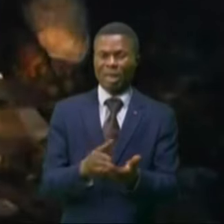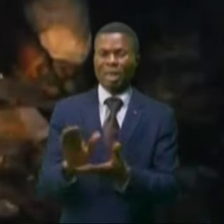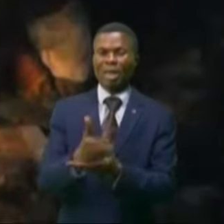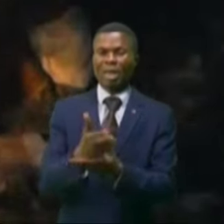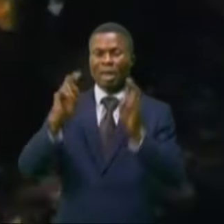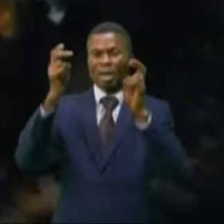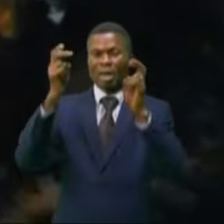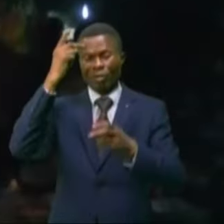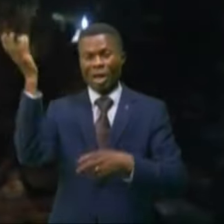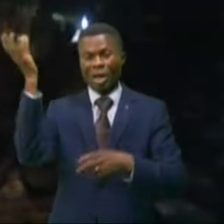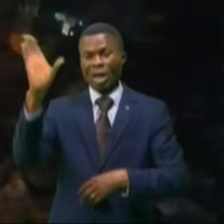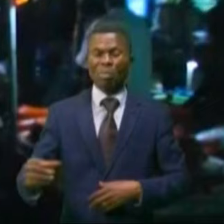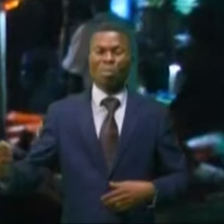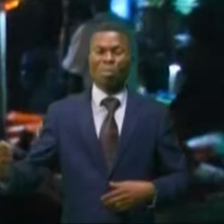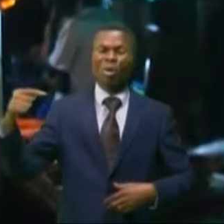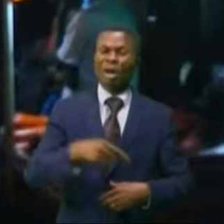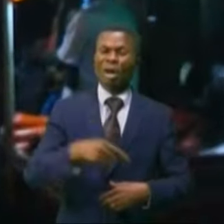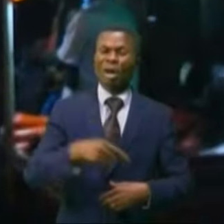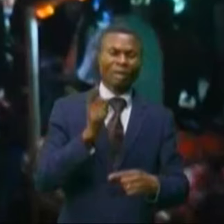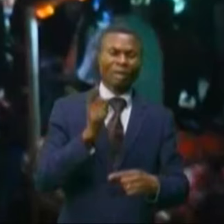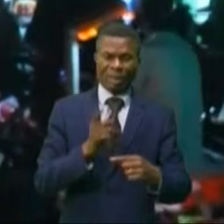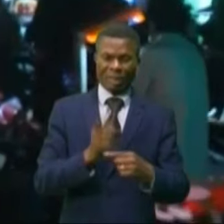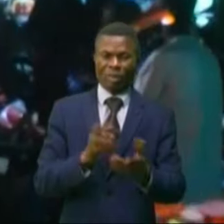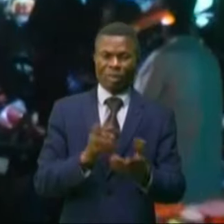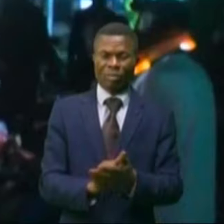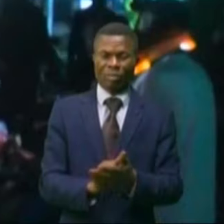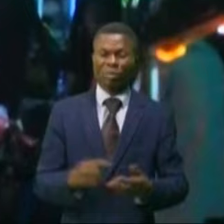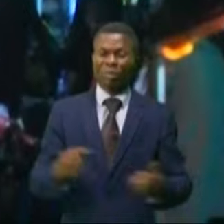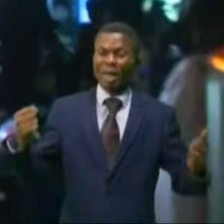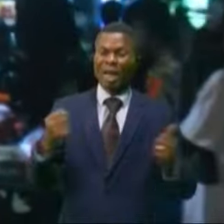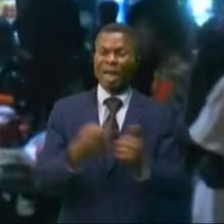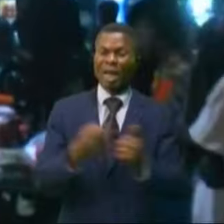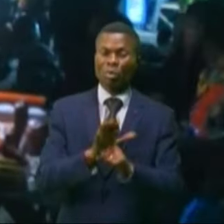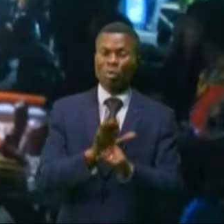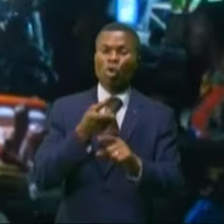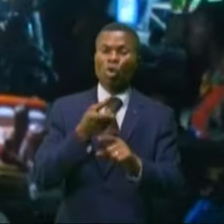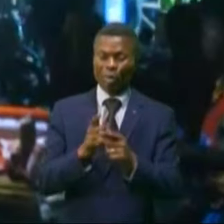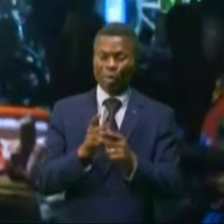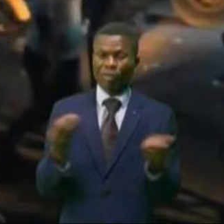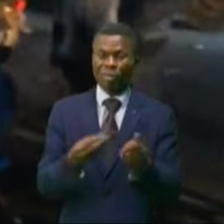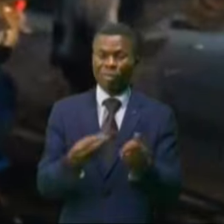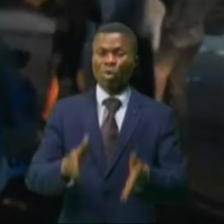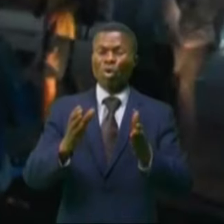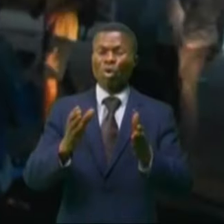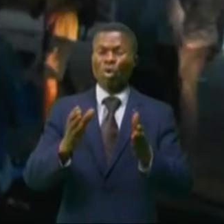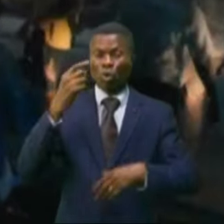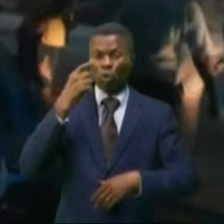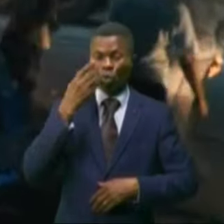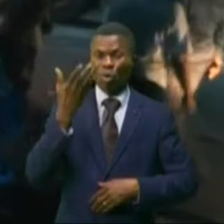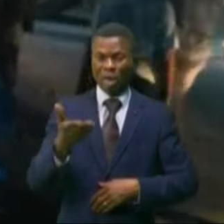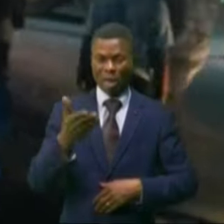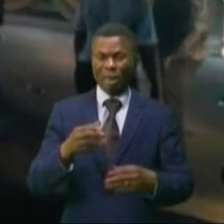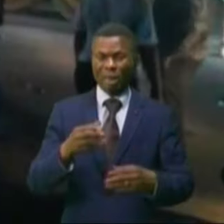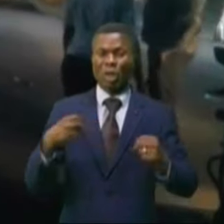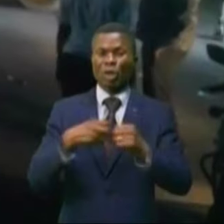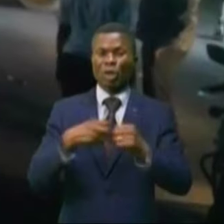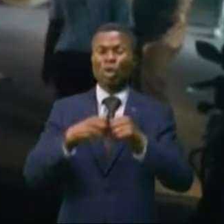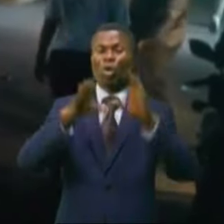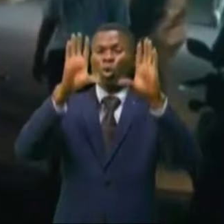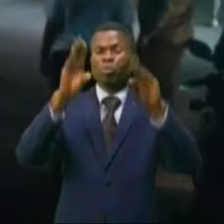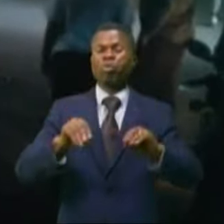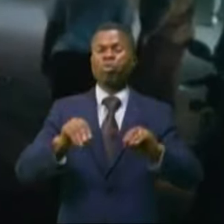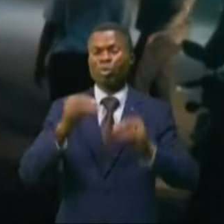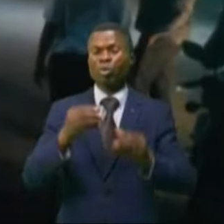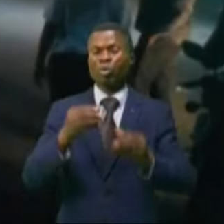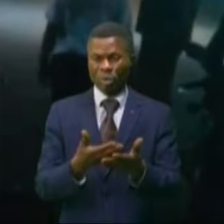le Congo central. Cette situation est à la base de plusieurs accidents de circulation sur cette artère. Il ne se passe plus de nuit sans qu'on compte